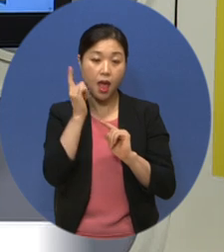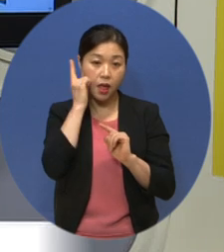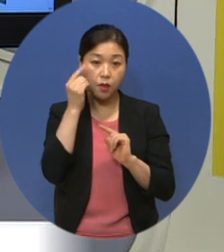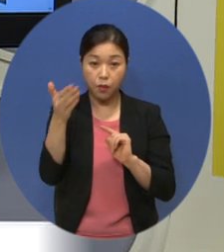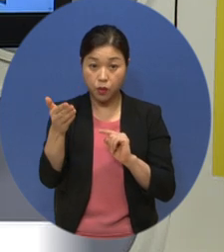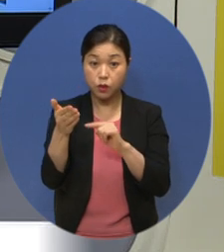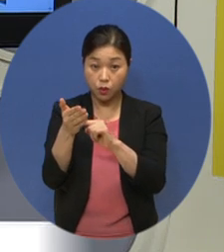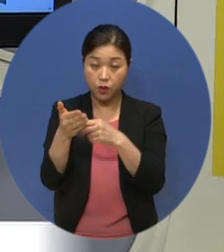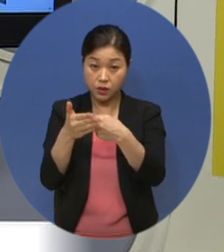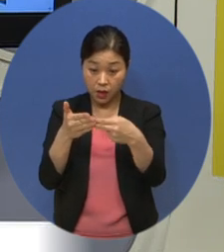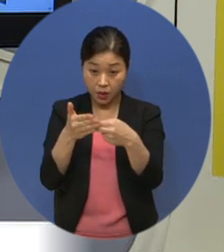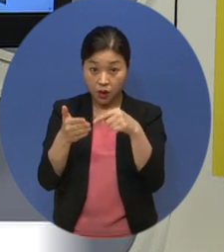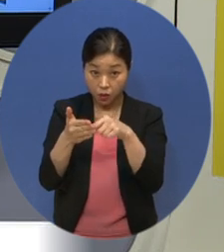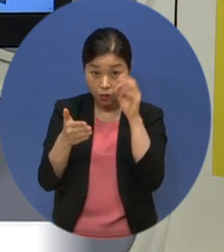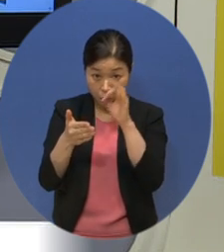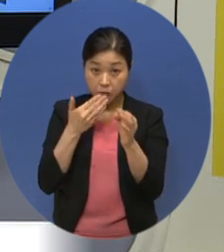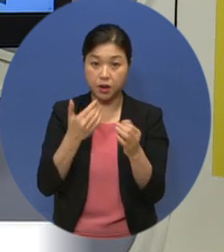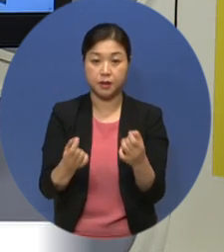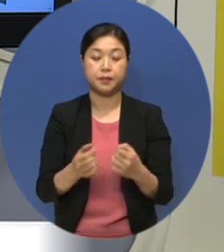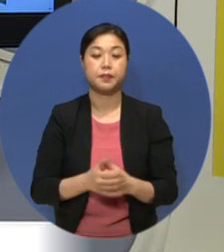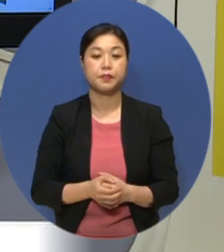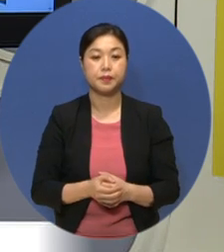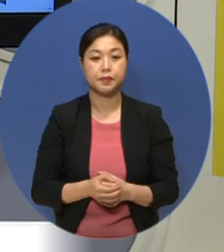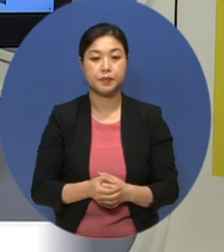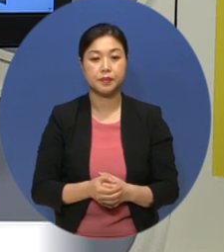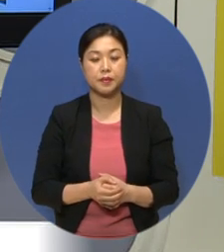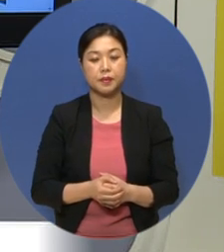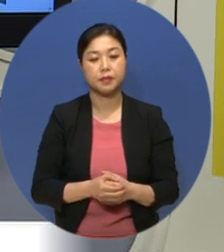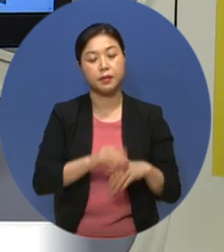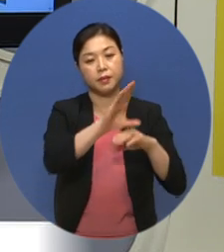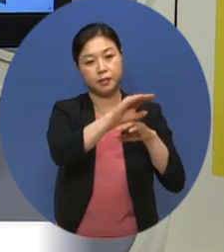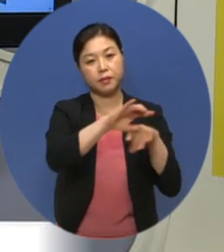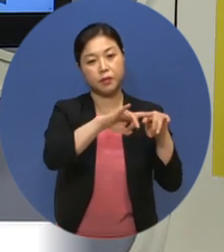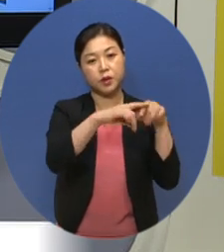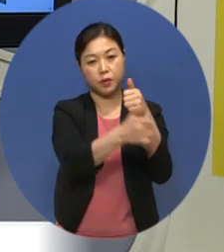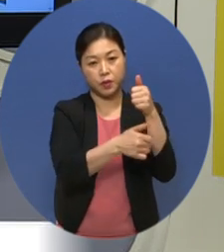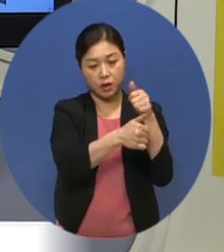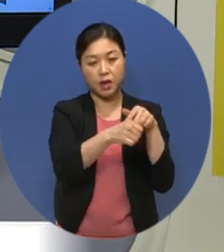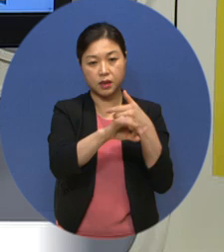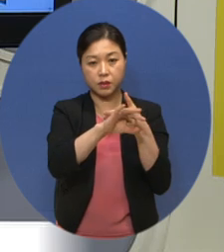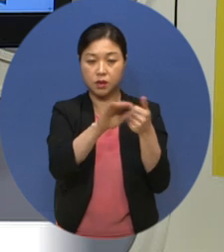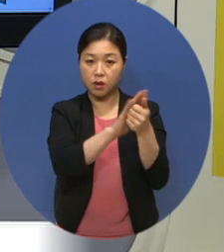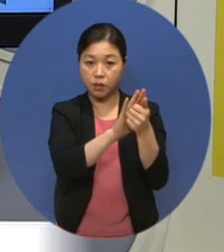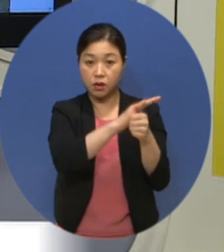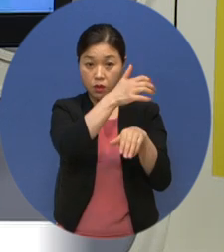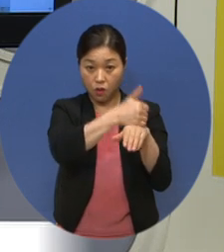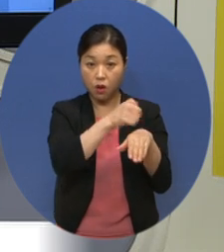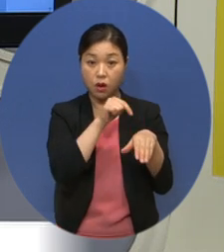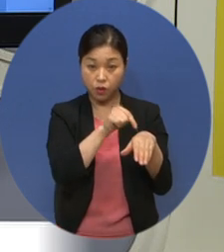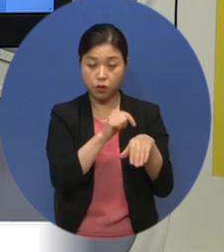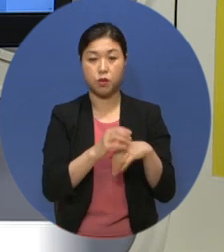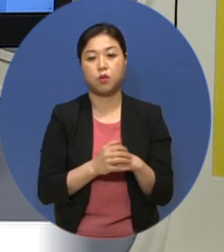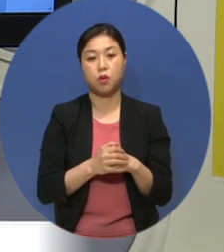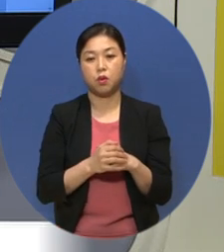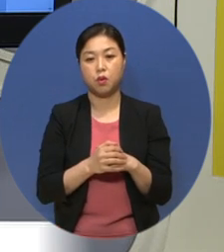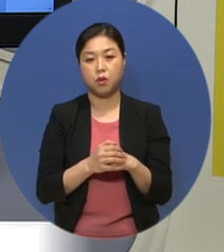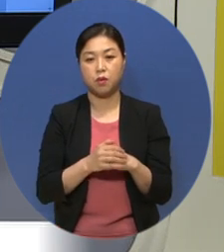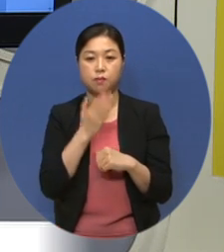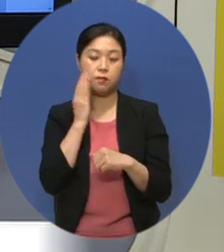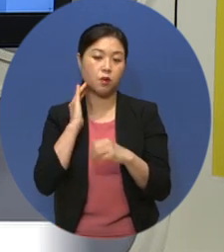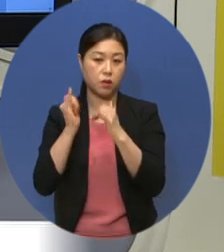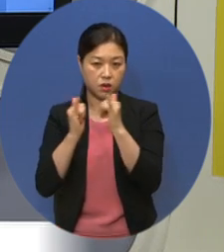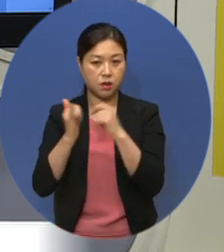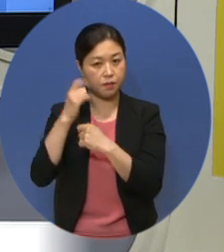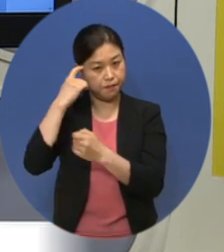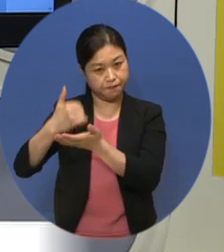함께 볼 수 있게 됩니다 방통위는 이번 시범 서비스 의 결과를 바탕으로 사용자 의견을 수렴하고